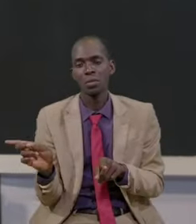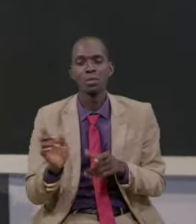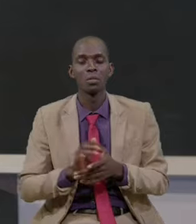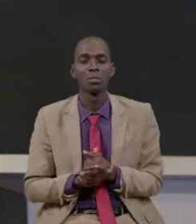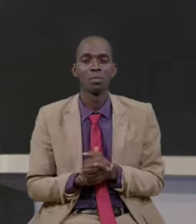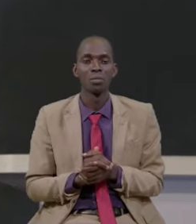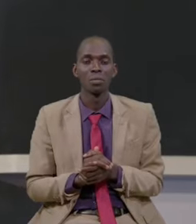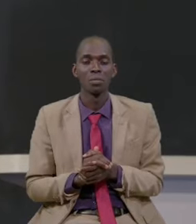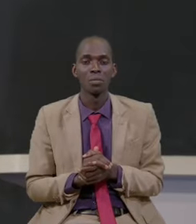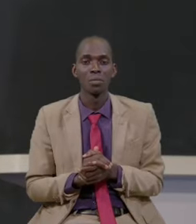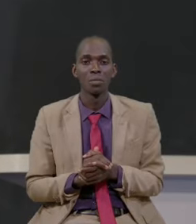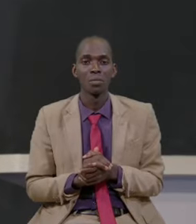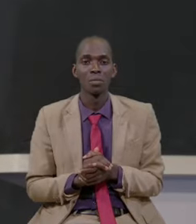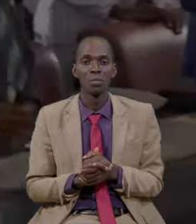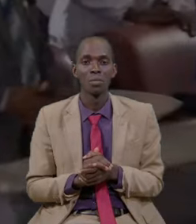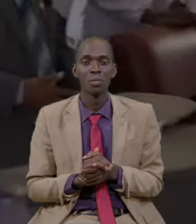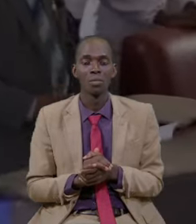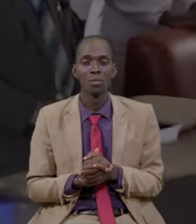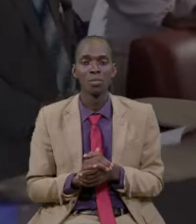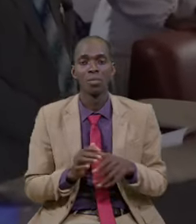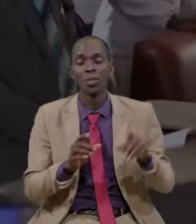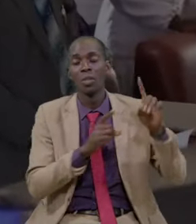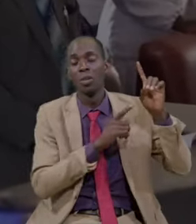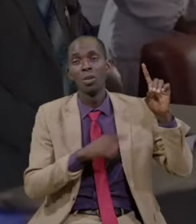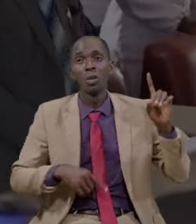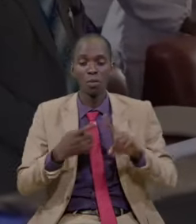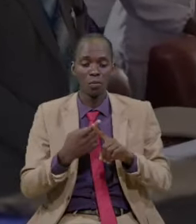Seigneur, à partir de ce jour, j'irai.